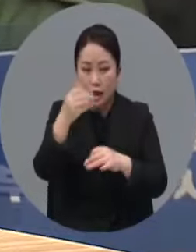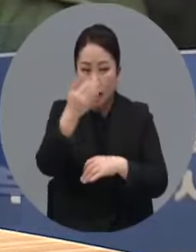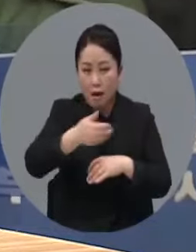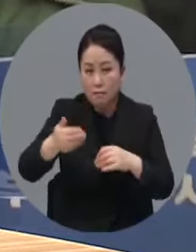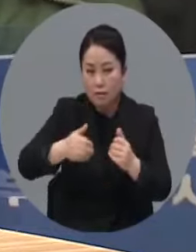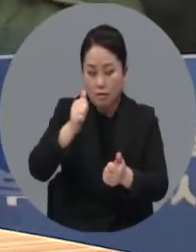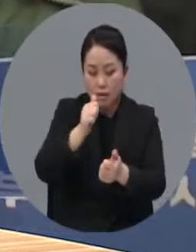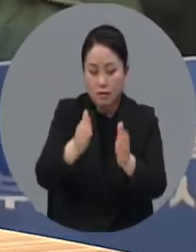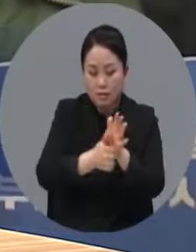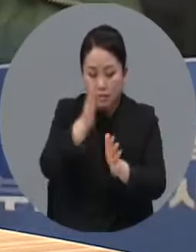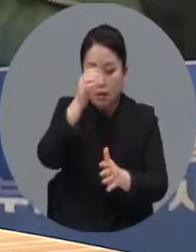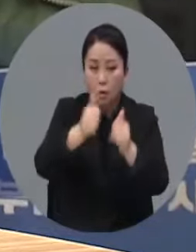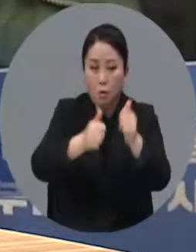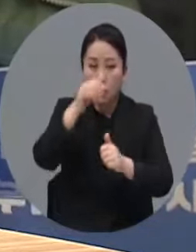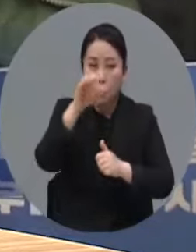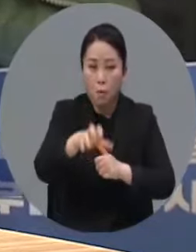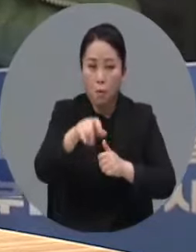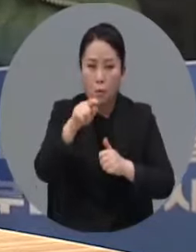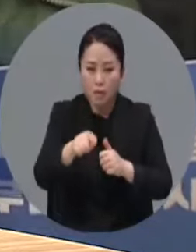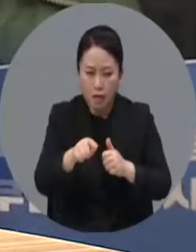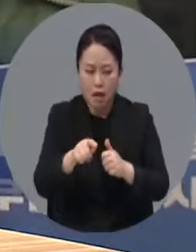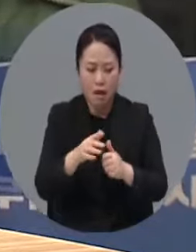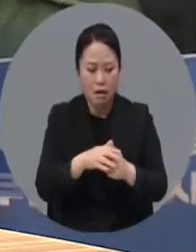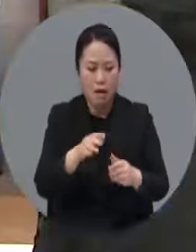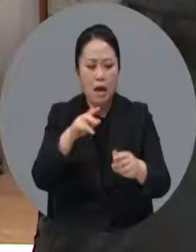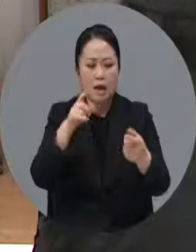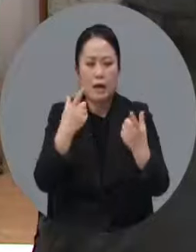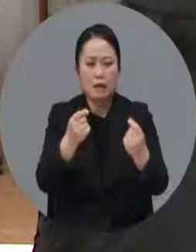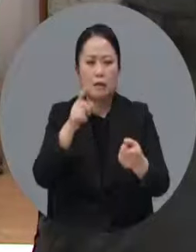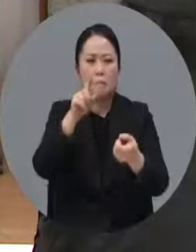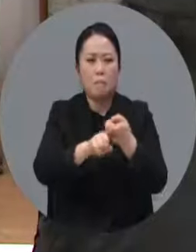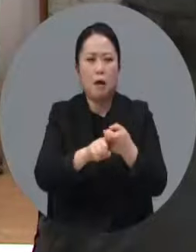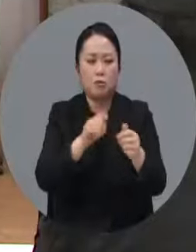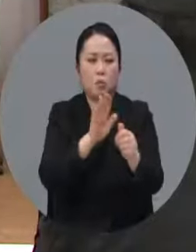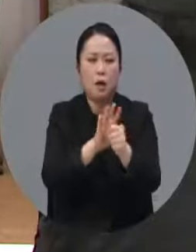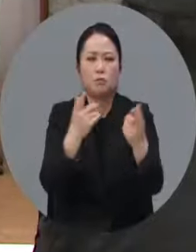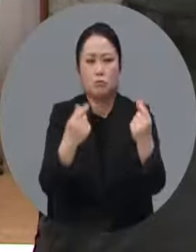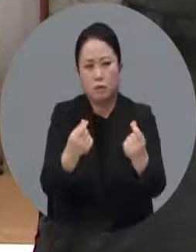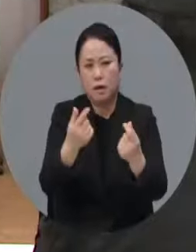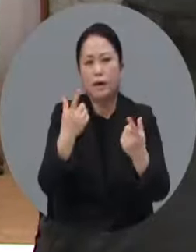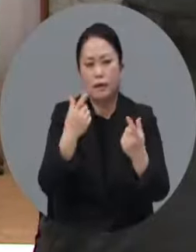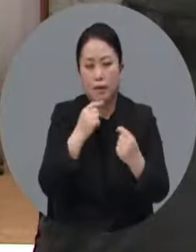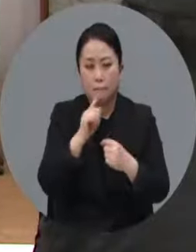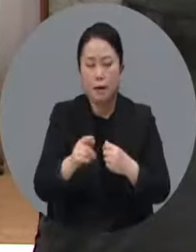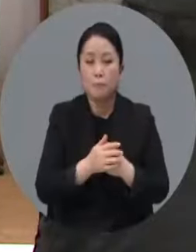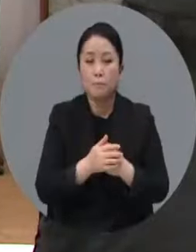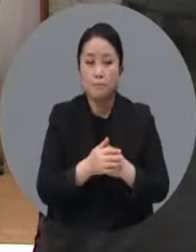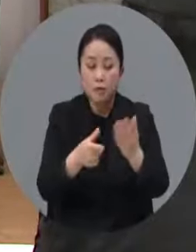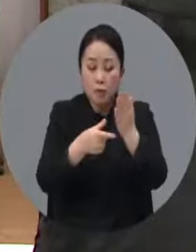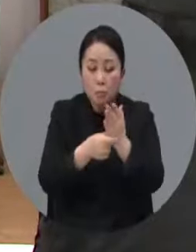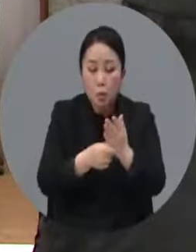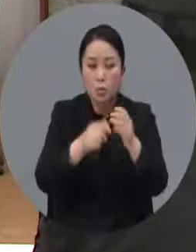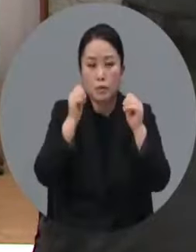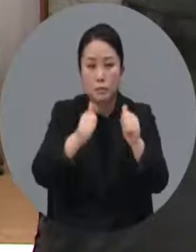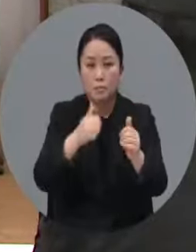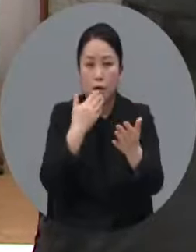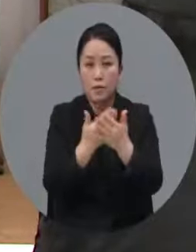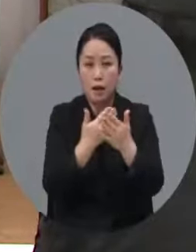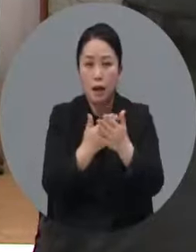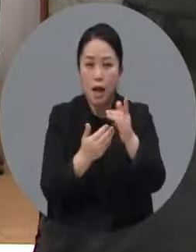후보 지원에 나선 것이라고밖에 해석되지 않습니다. 지역 야권은 표로 심판해달라며